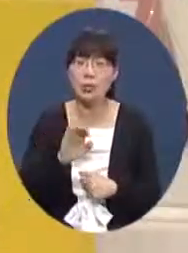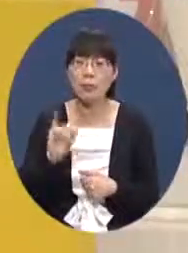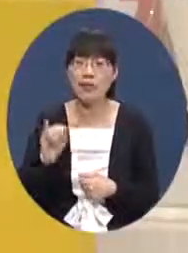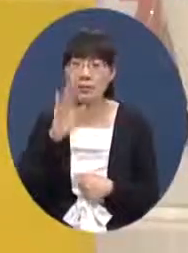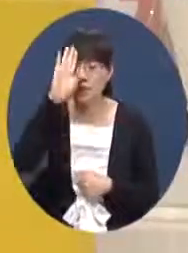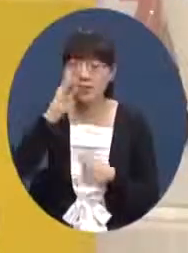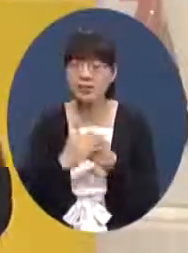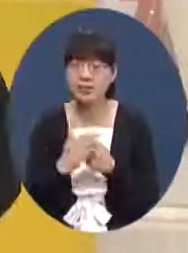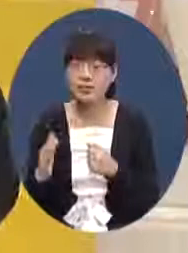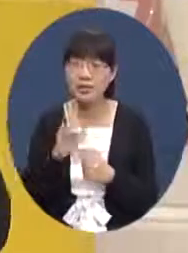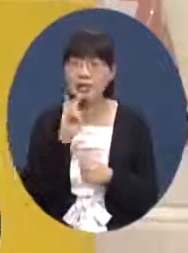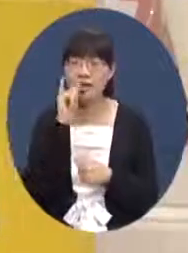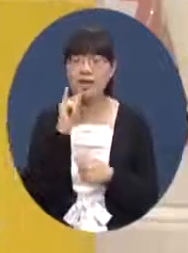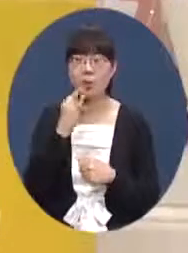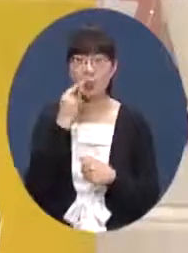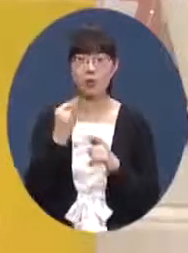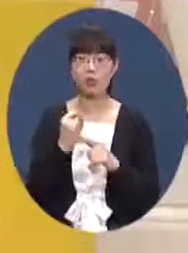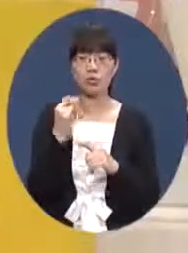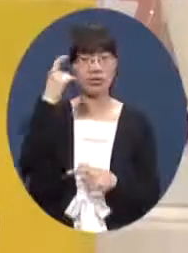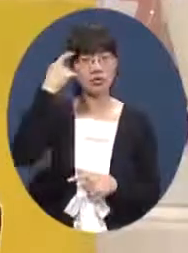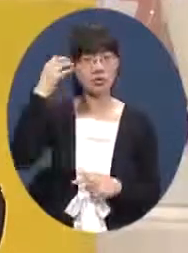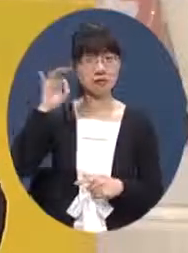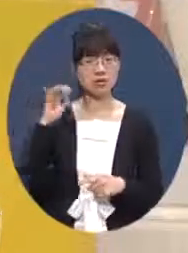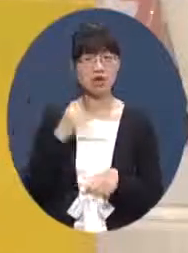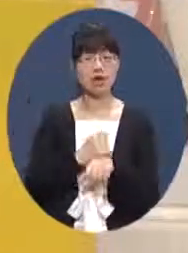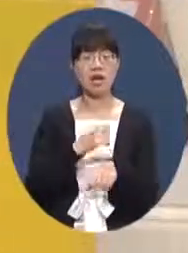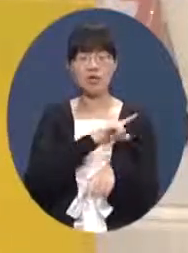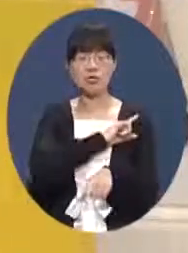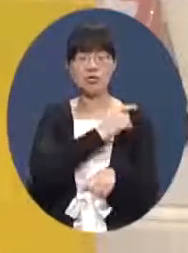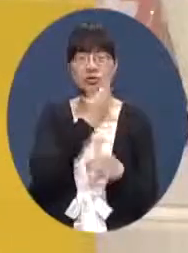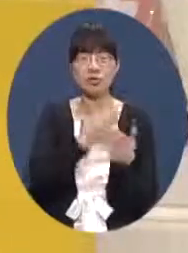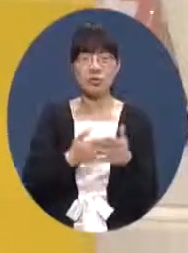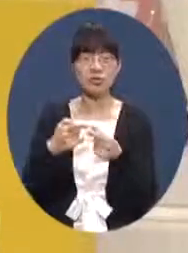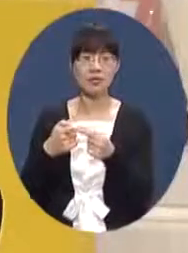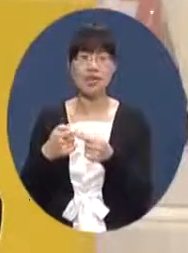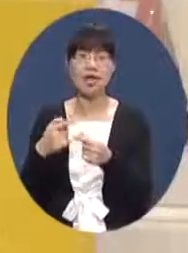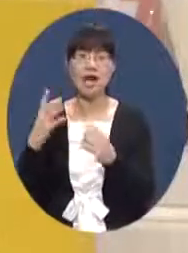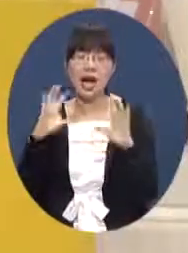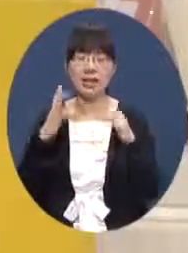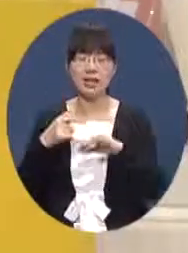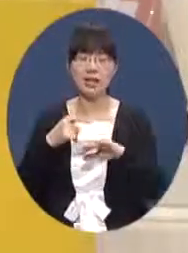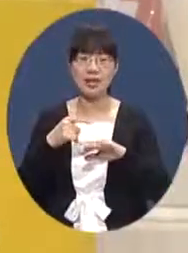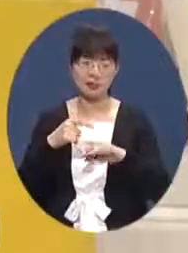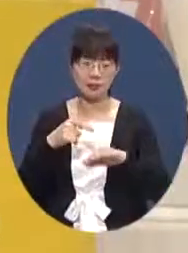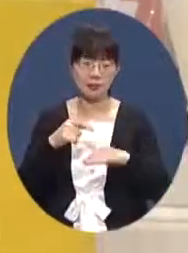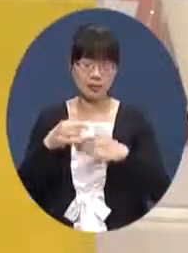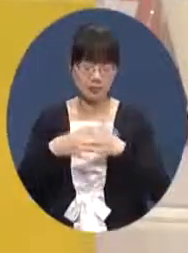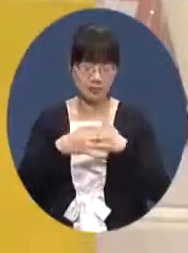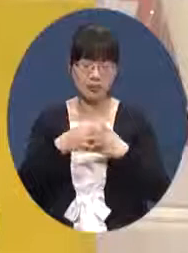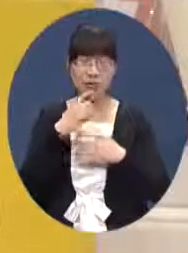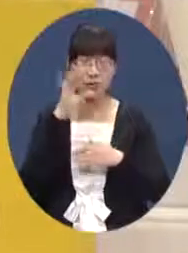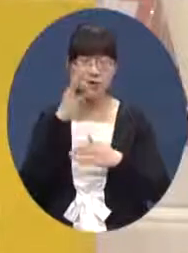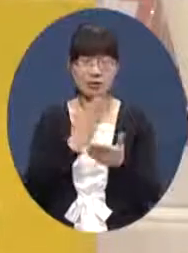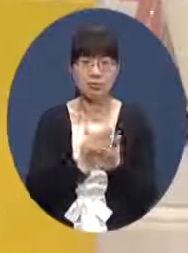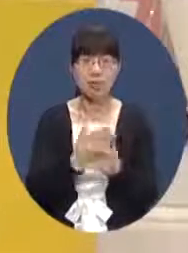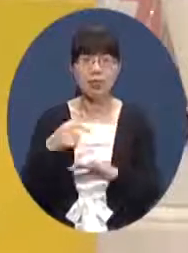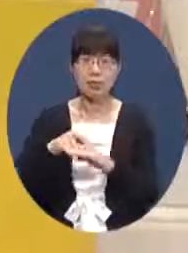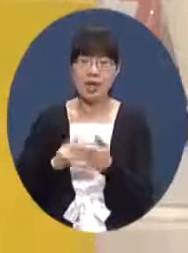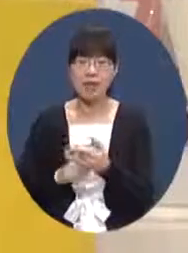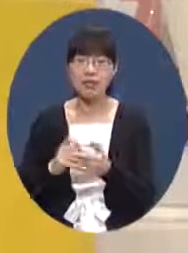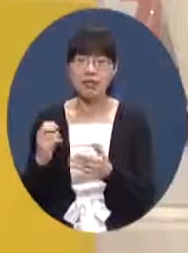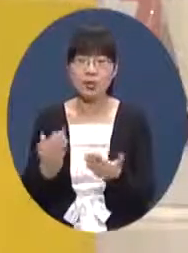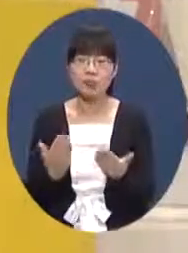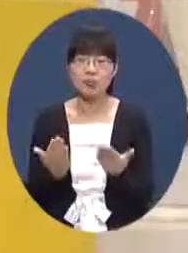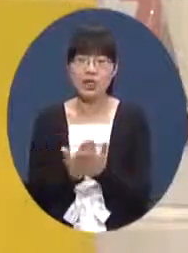그래서 어머님들이 인식하셔야 될 가장 중요한 1단계. 아이의 피부만 보지 말고 아이의 마음과 그리고 아이의 발달 과업을 잘 존중해